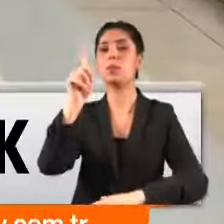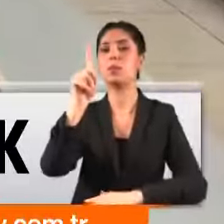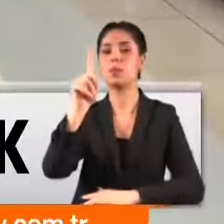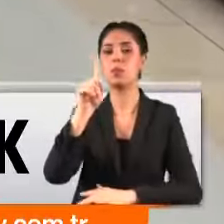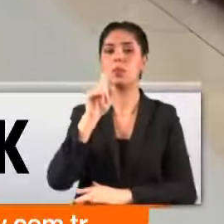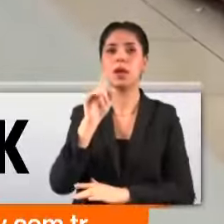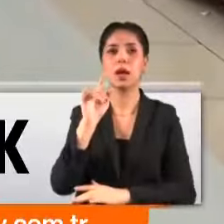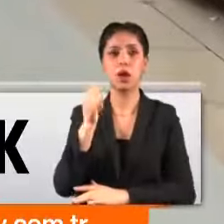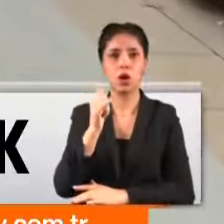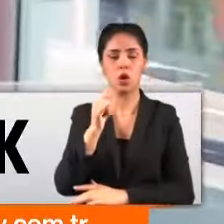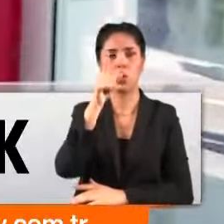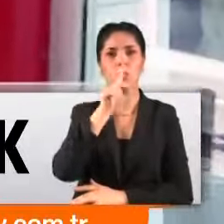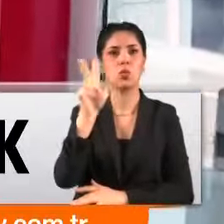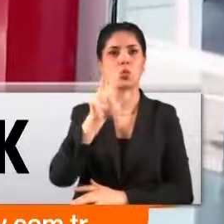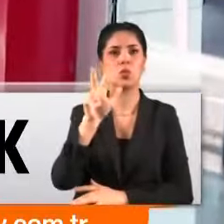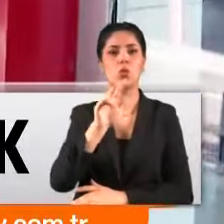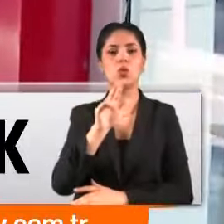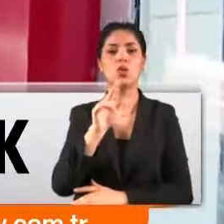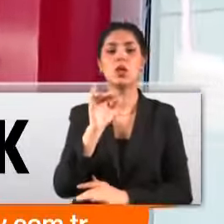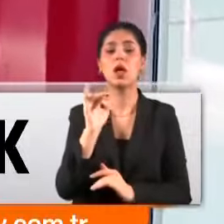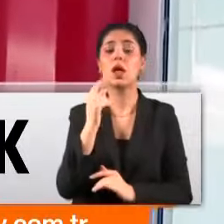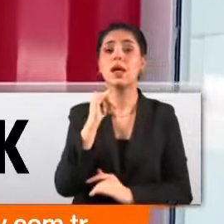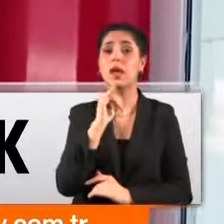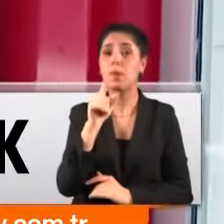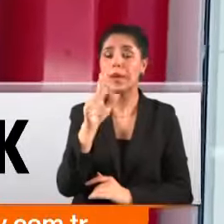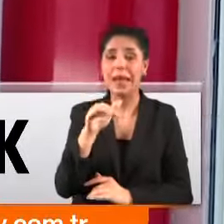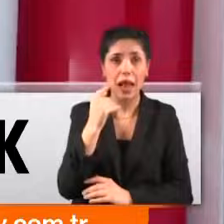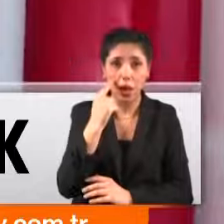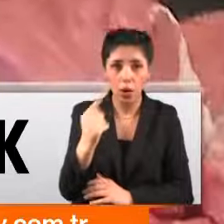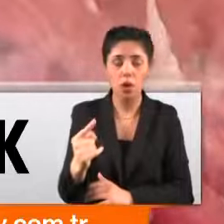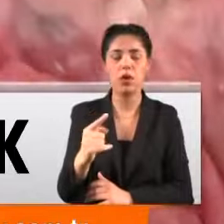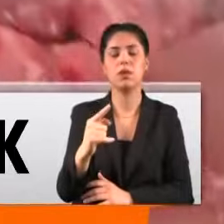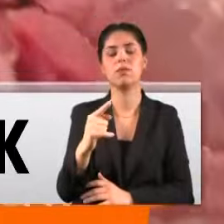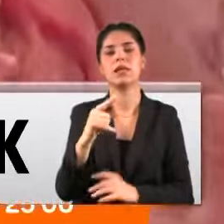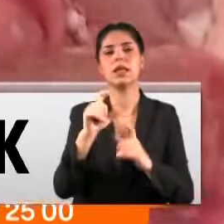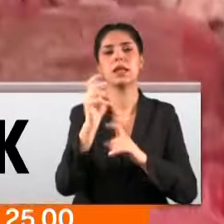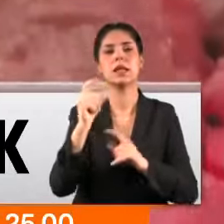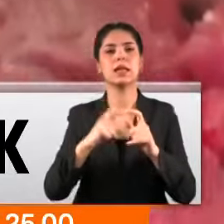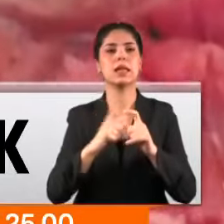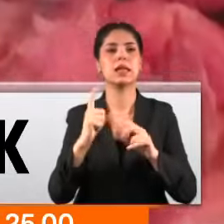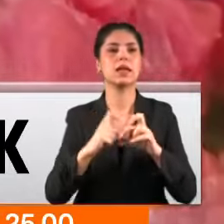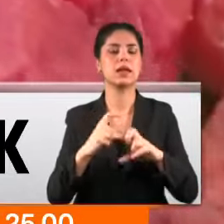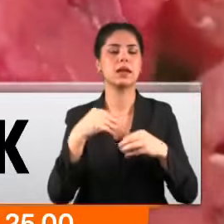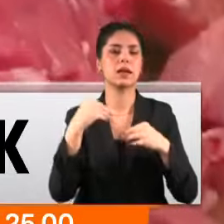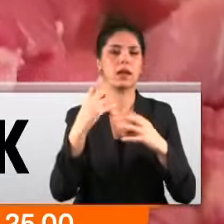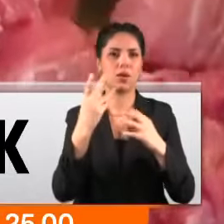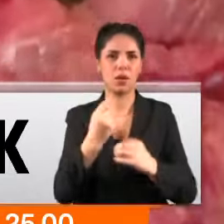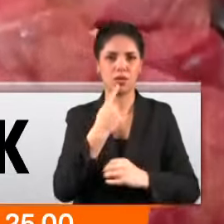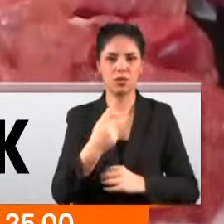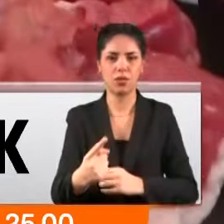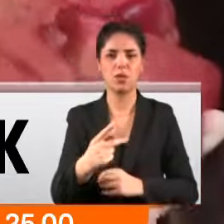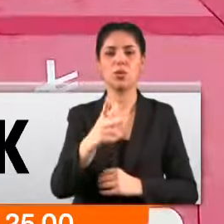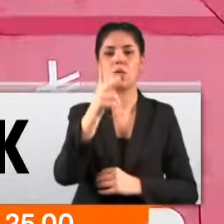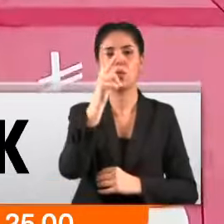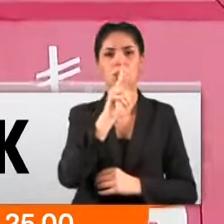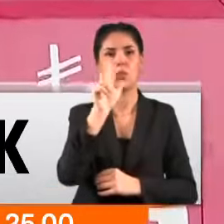sığır satışı yapılacağını duyurdu. Bir dengeleme olur evet. Bir dengeleme olur. Kilosu 300 ila 350 lira olarak değişen